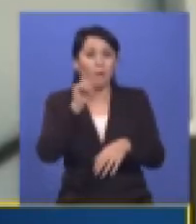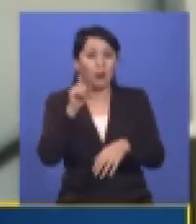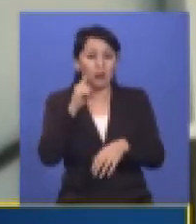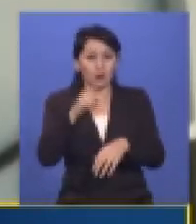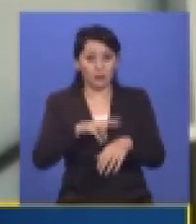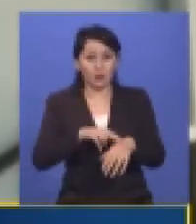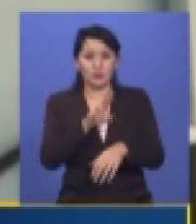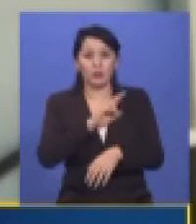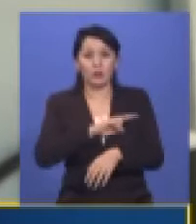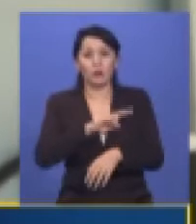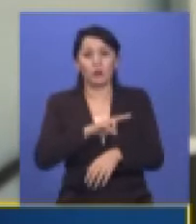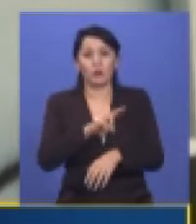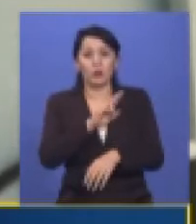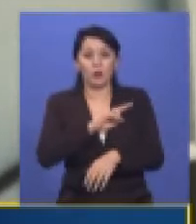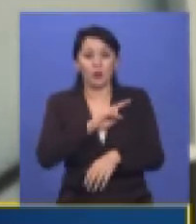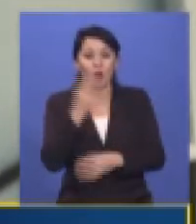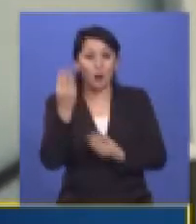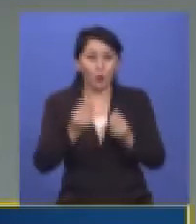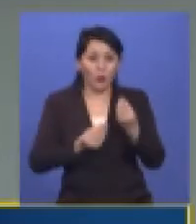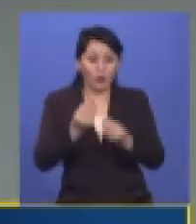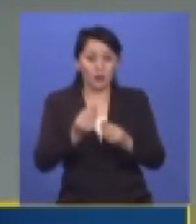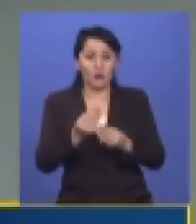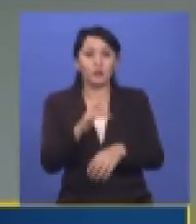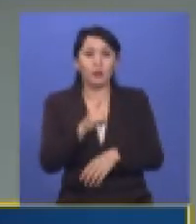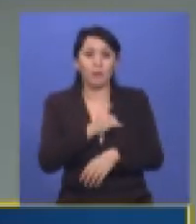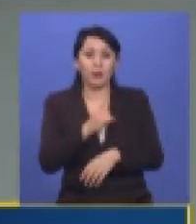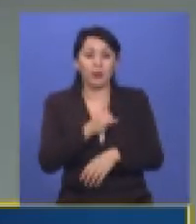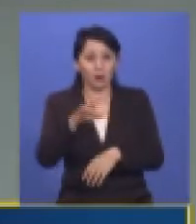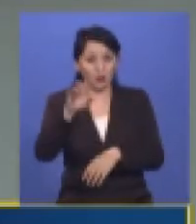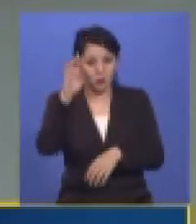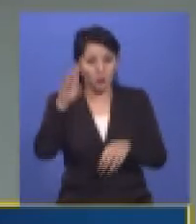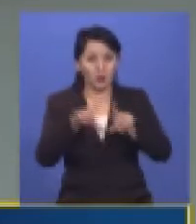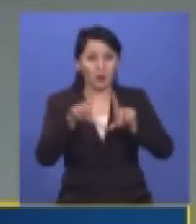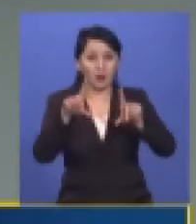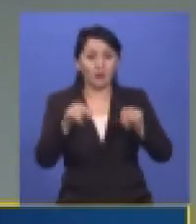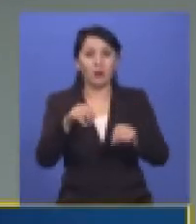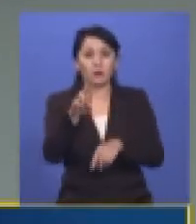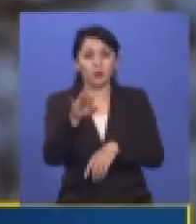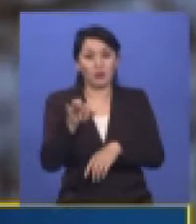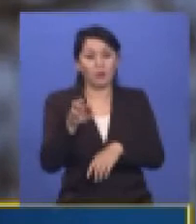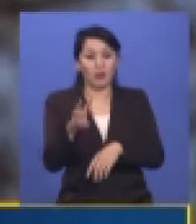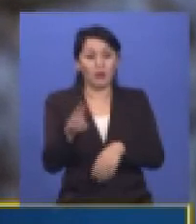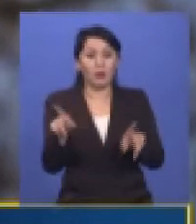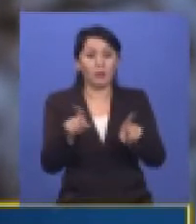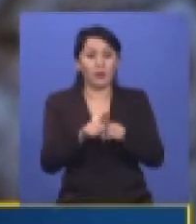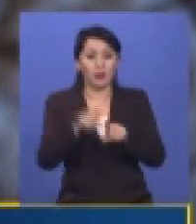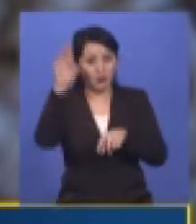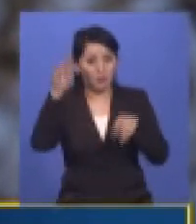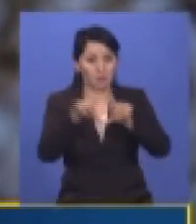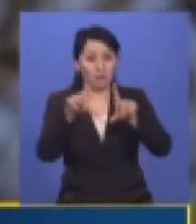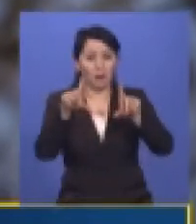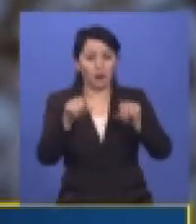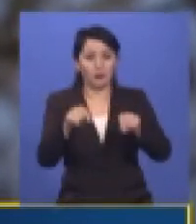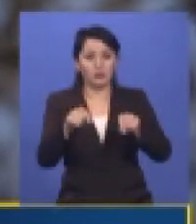полиция қызметкері кезекшілік етеді. Ойын-сауық орындары, мәдени мекемелер, мемлекеттік органдардың әкімшілік ғимараттары, сондай-ақ мектептер